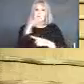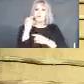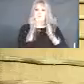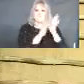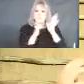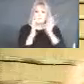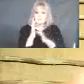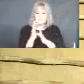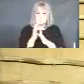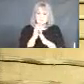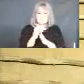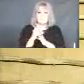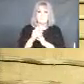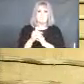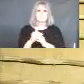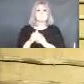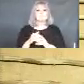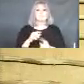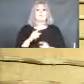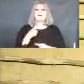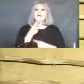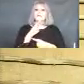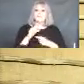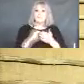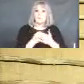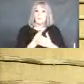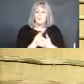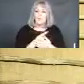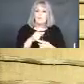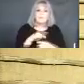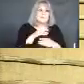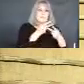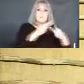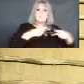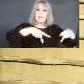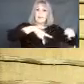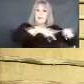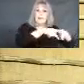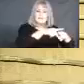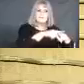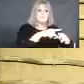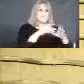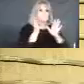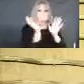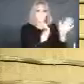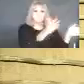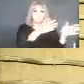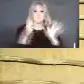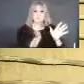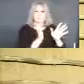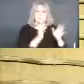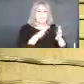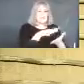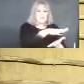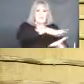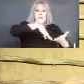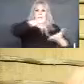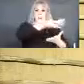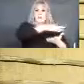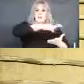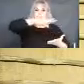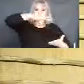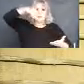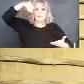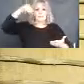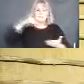sal word deur die naam van Jesus. En op daai stadium word daai plek waar hulle bid geskud. Hulle word